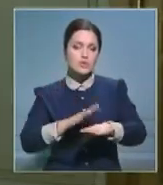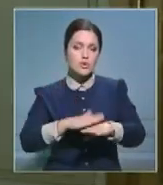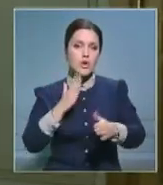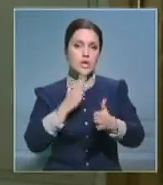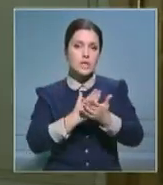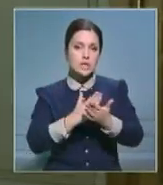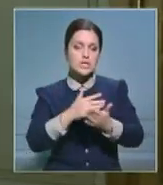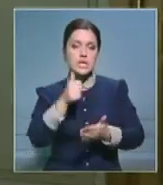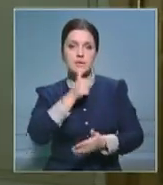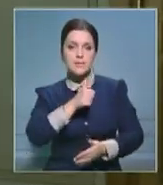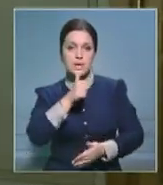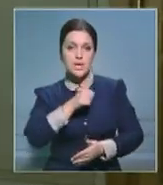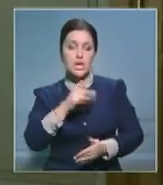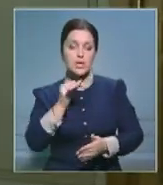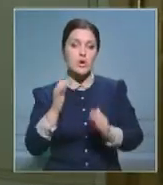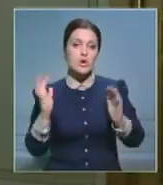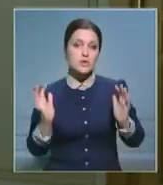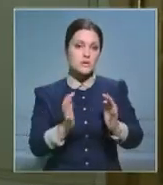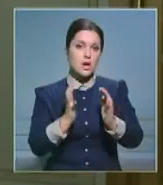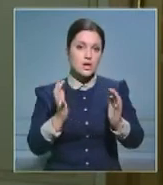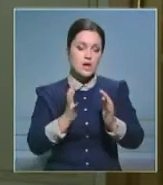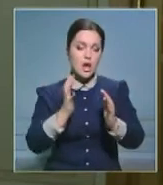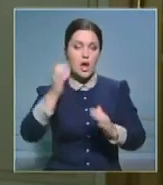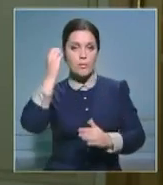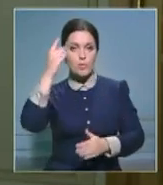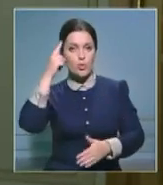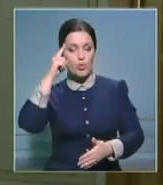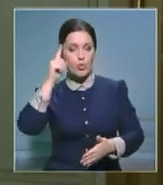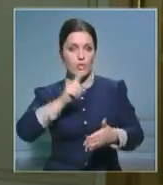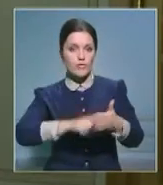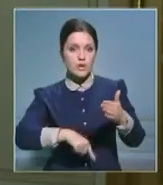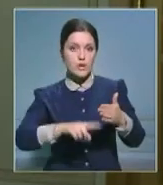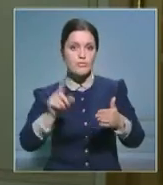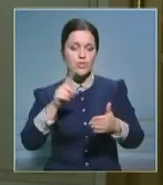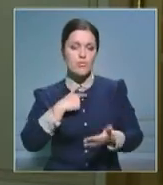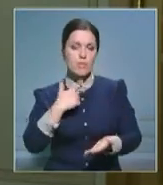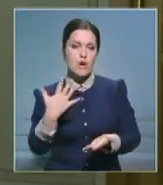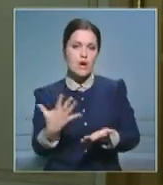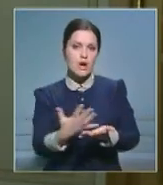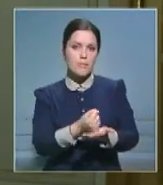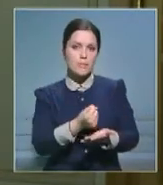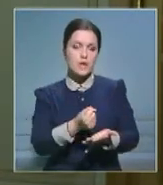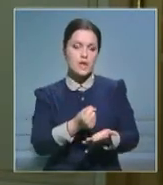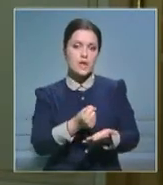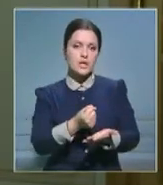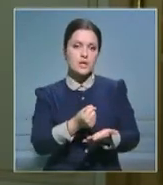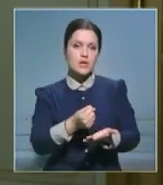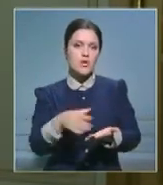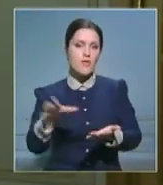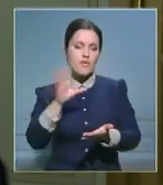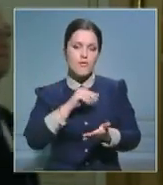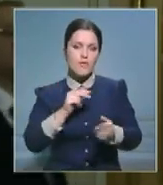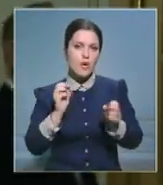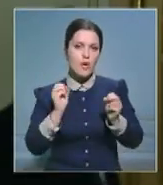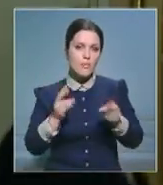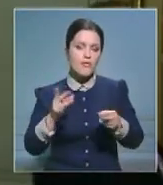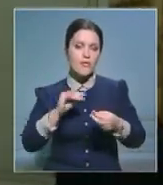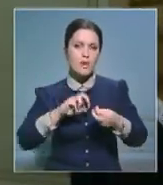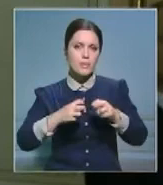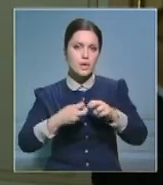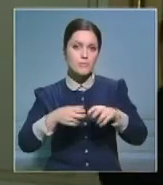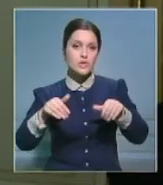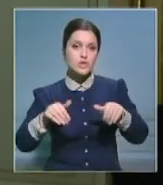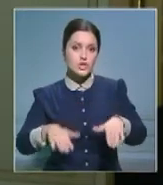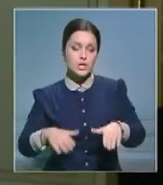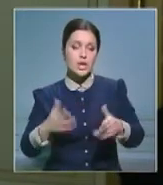этом плане сохранение вот этой мудрой уверенности в том, что мы преодолеем все вызовы, ответим на них и преодолеем